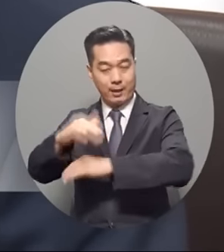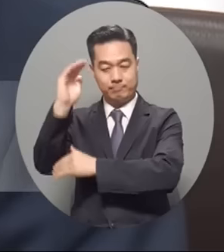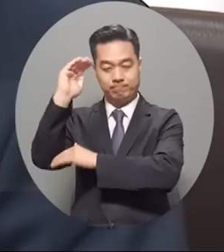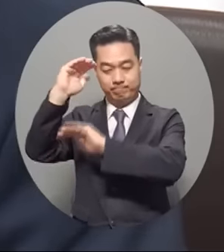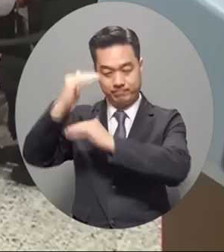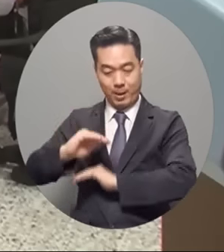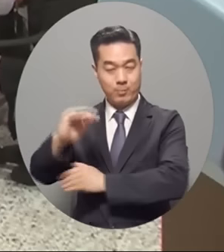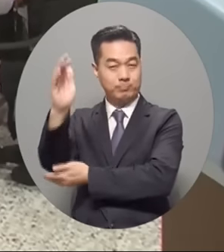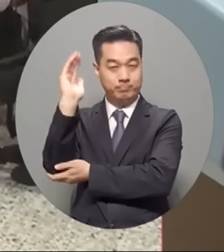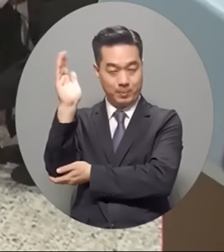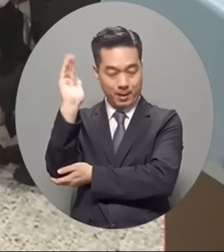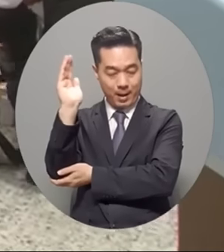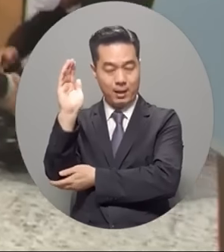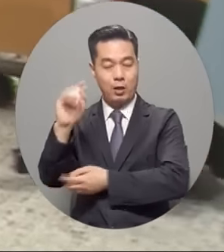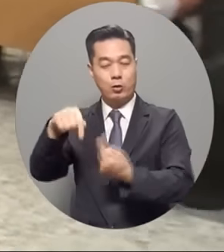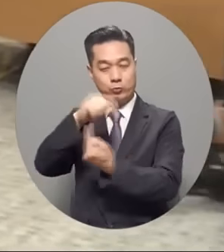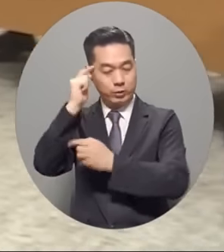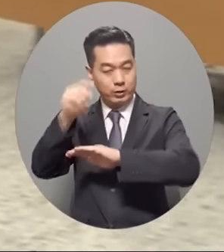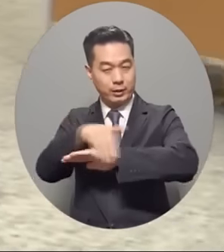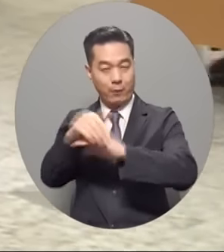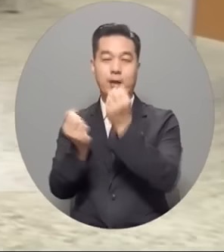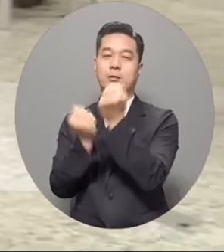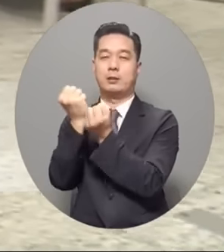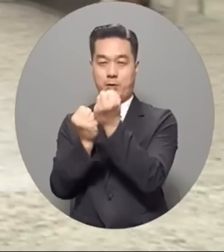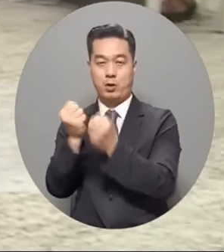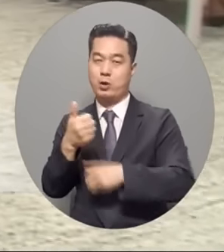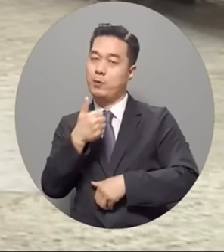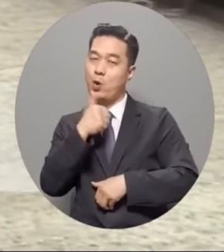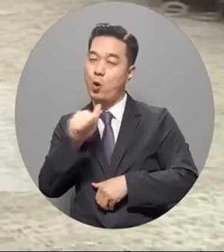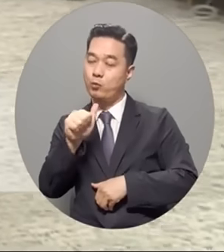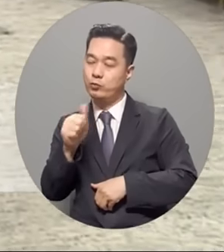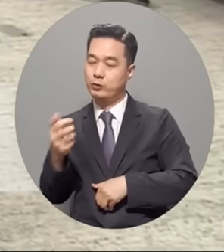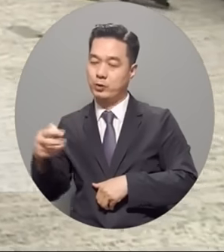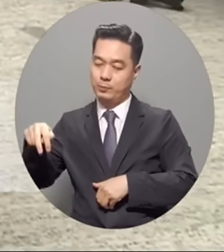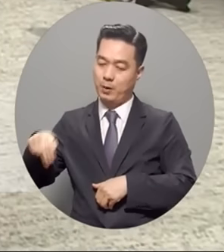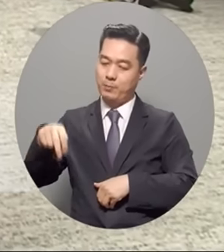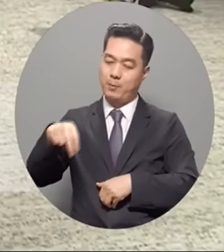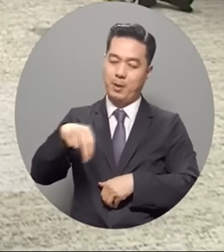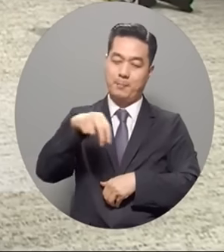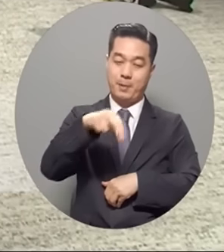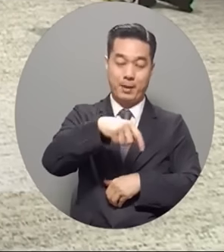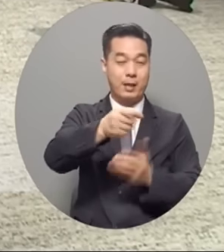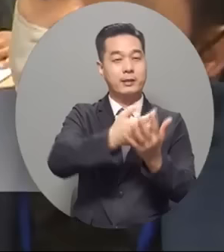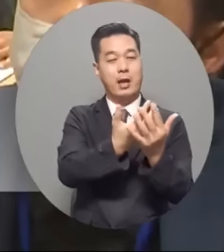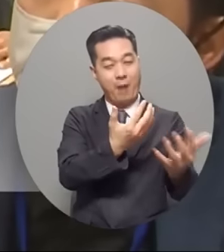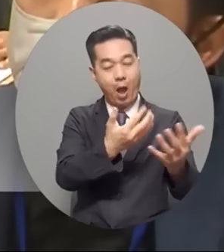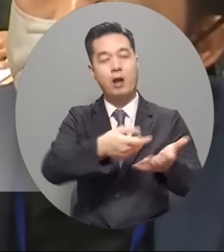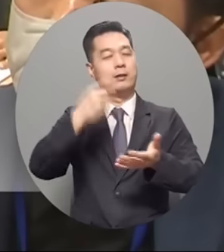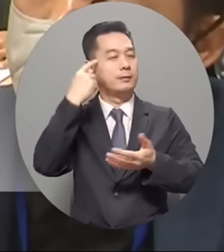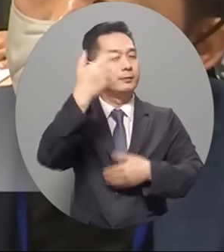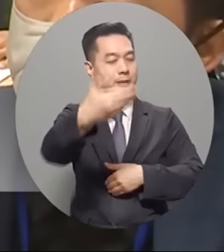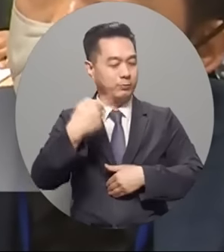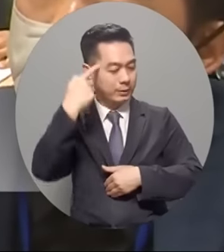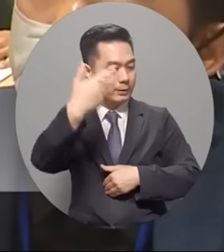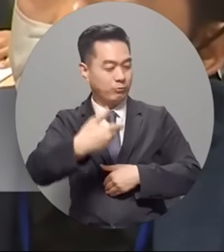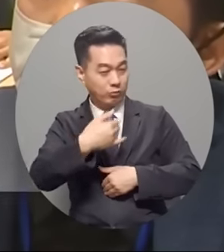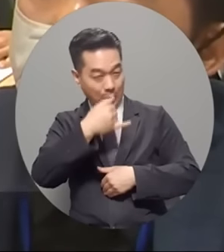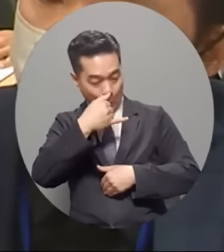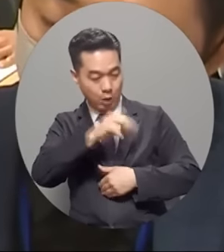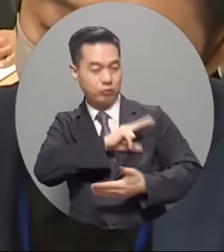설명합니다. 그리고는 5분 거리인 회견장으로 이동해 기자들의 질문을 받을 예정입니다. 주제